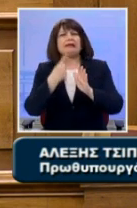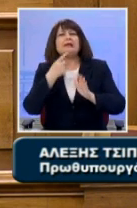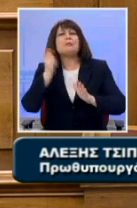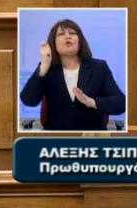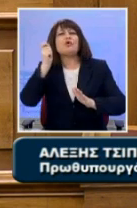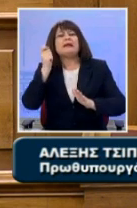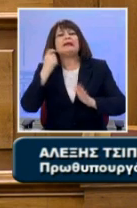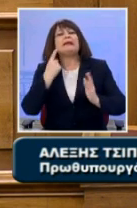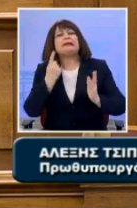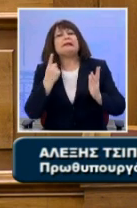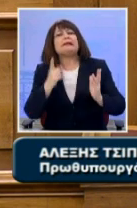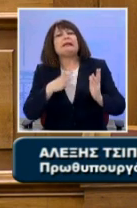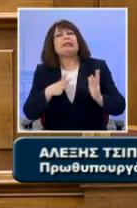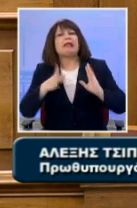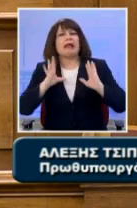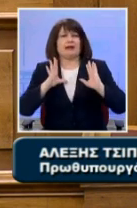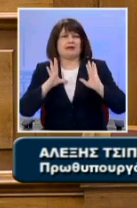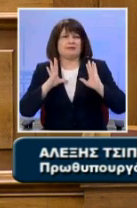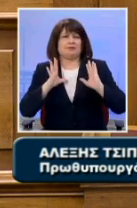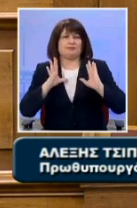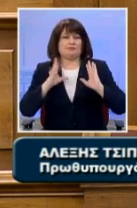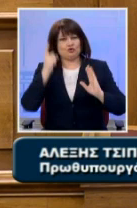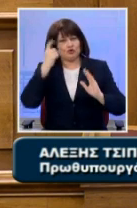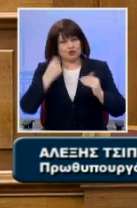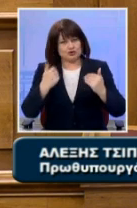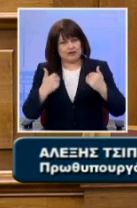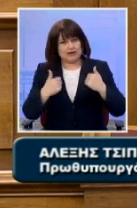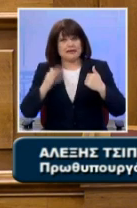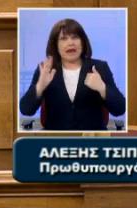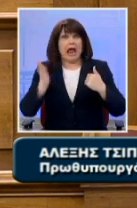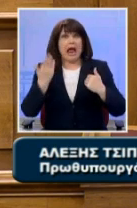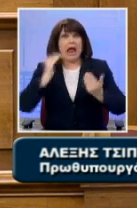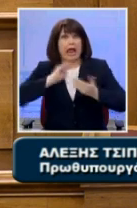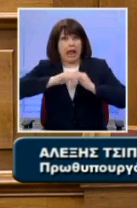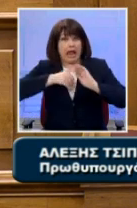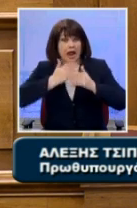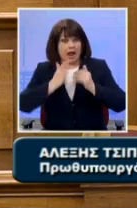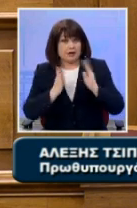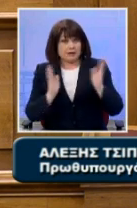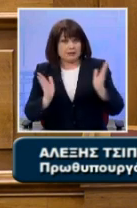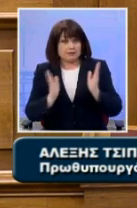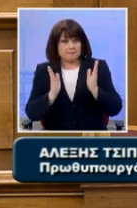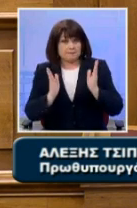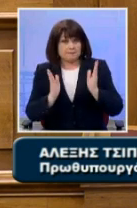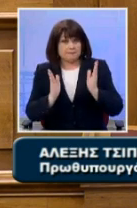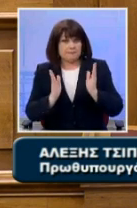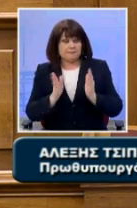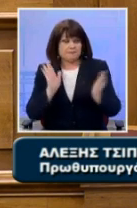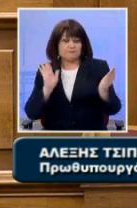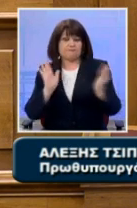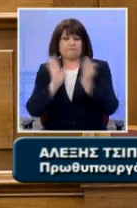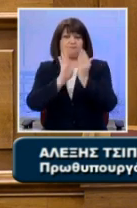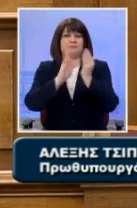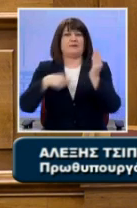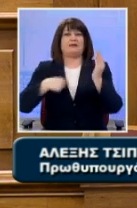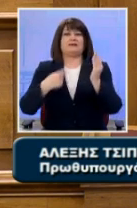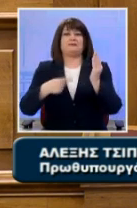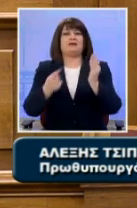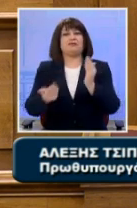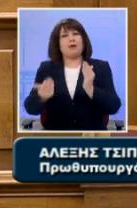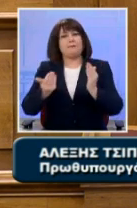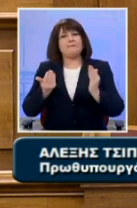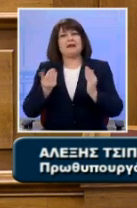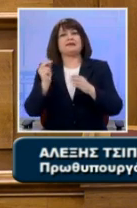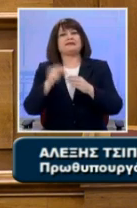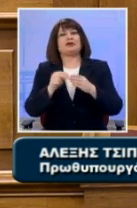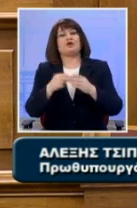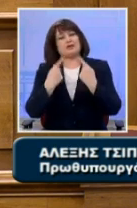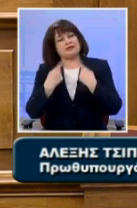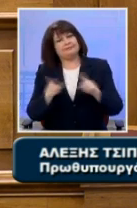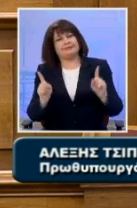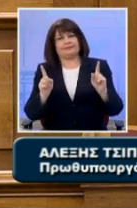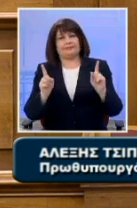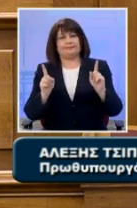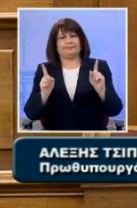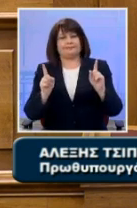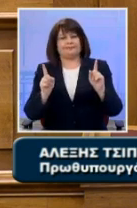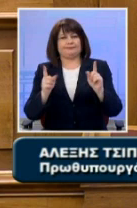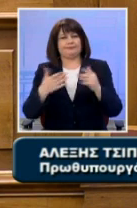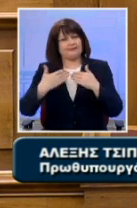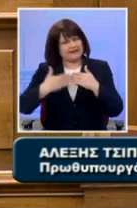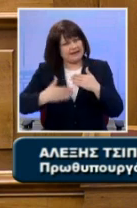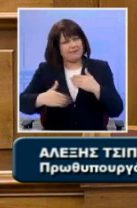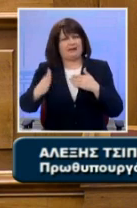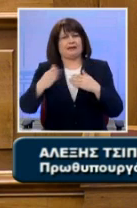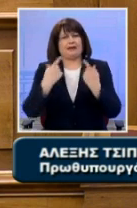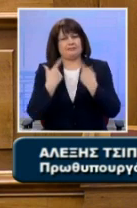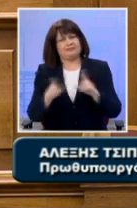Το γνωρίζετε αυτό. Αν με απασχολούσε και αν μας απασχολούσε, θα είχαμε άλλη στάση και προεκλογικά. Και άλλη στάση